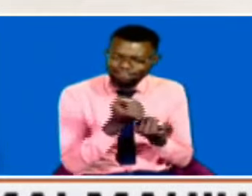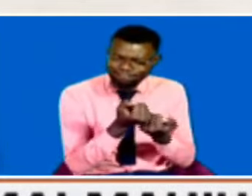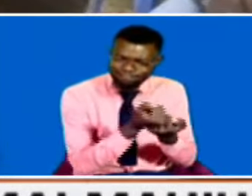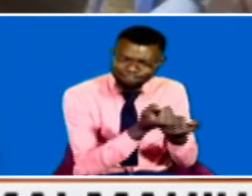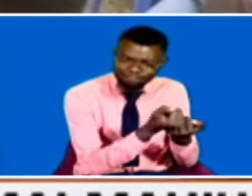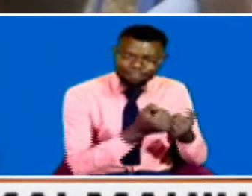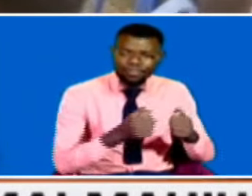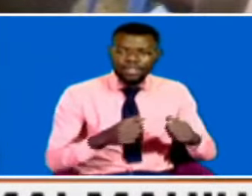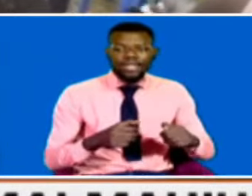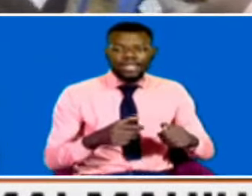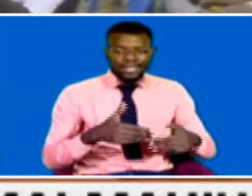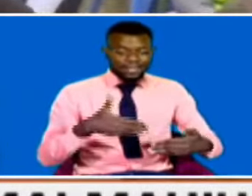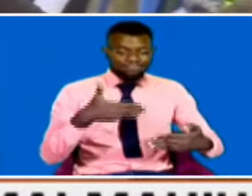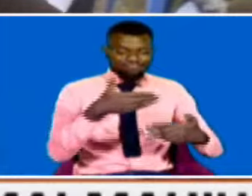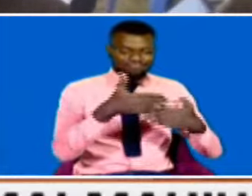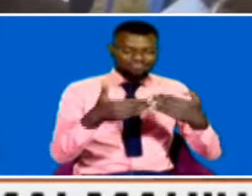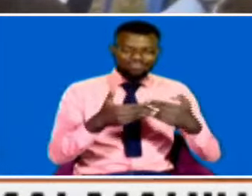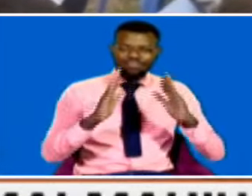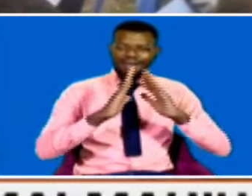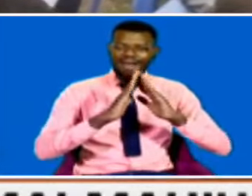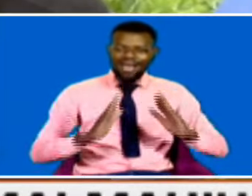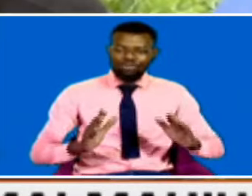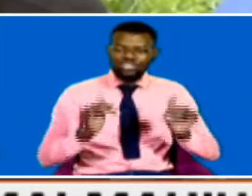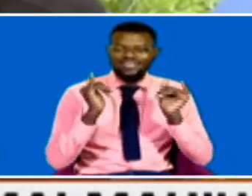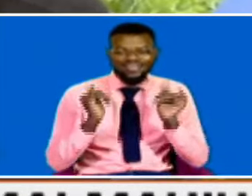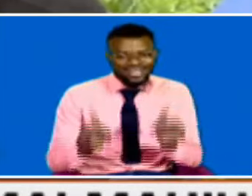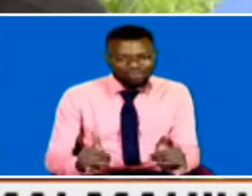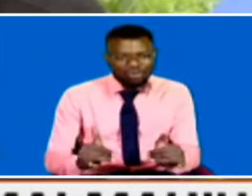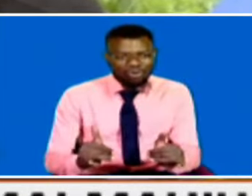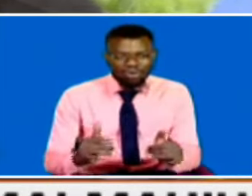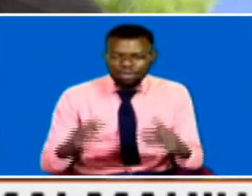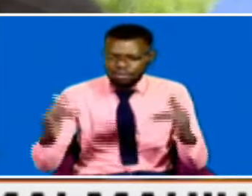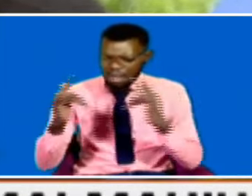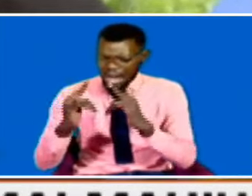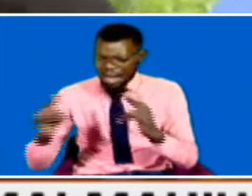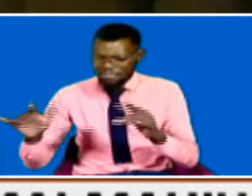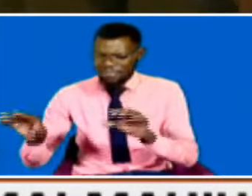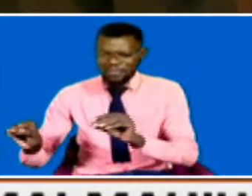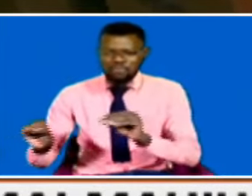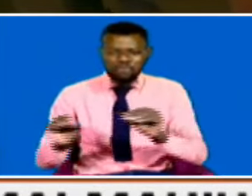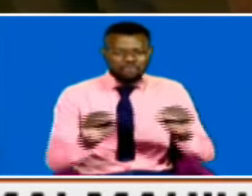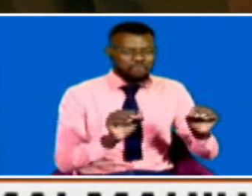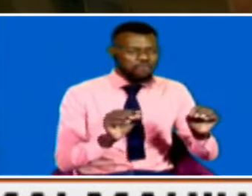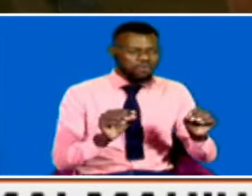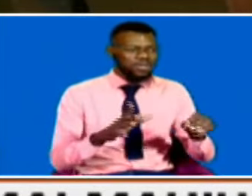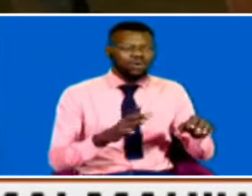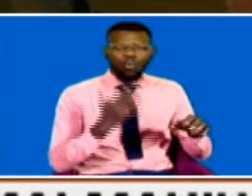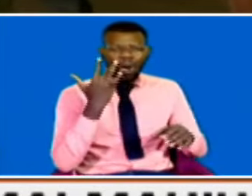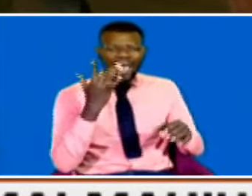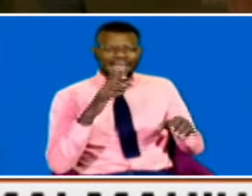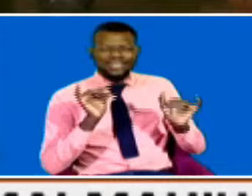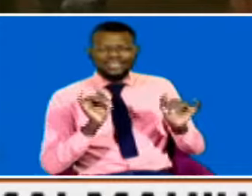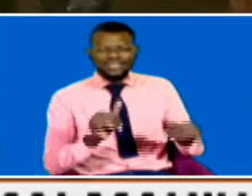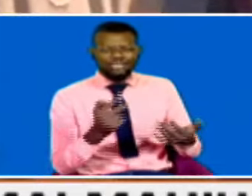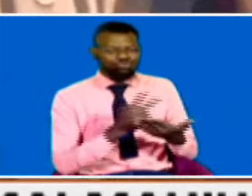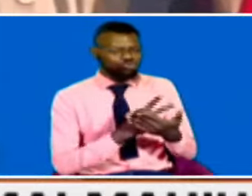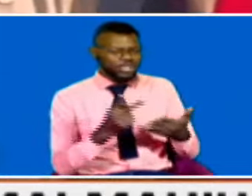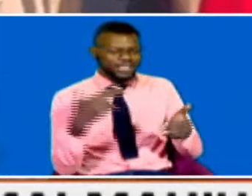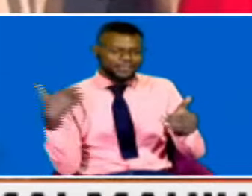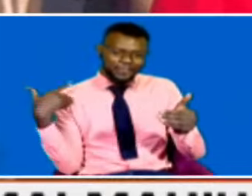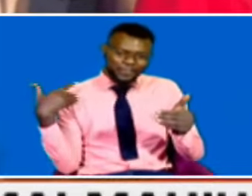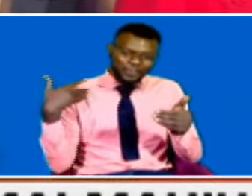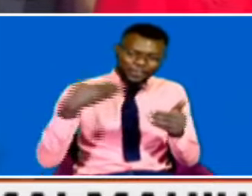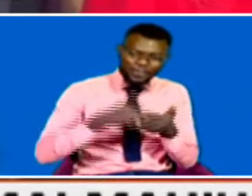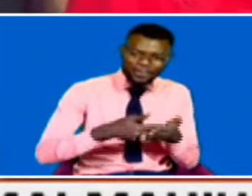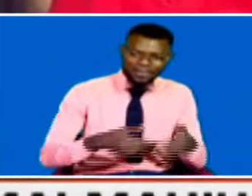wa mafuriko kujenga makazi yao upya ili kuondoka katika kambi ambapo wamekuwa kijisitiri kwa zaidi ya wiki mbili.